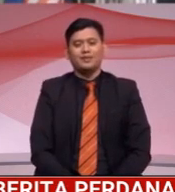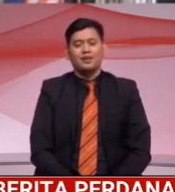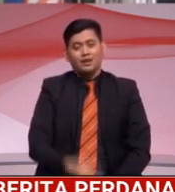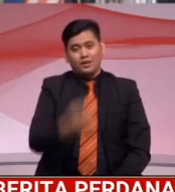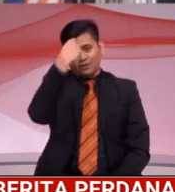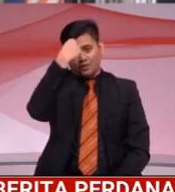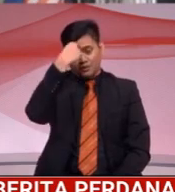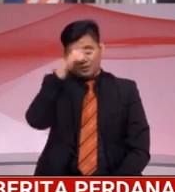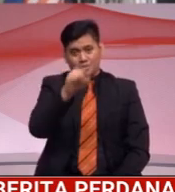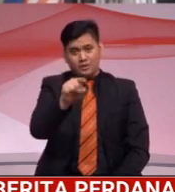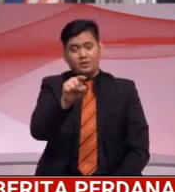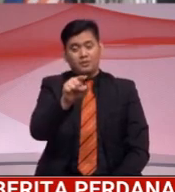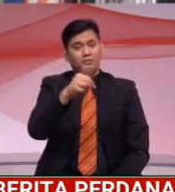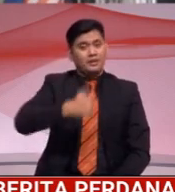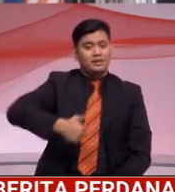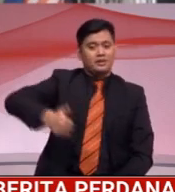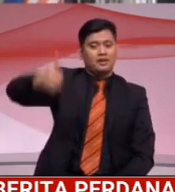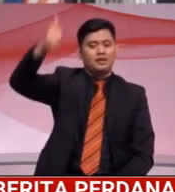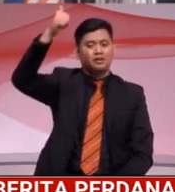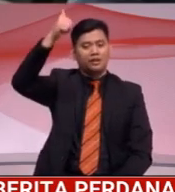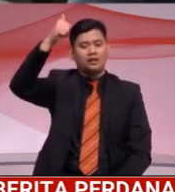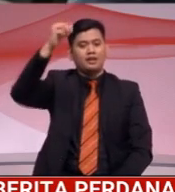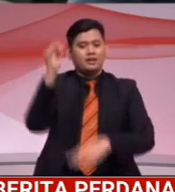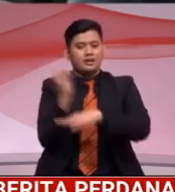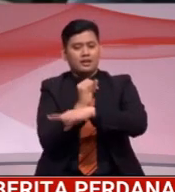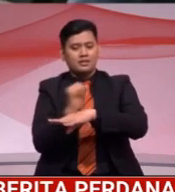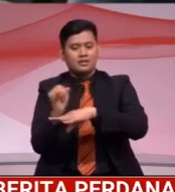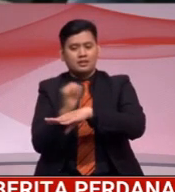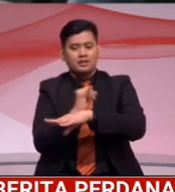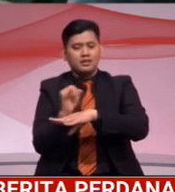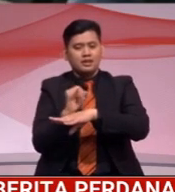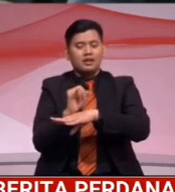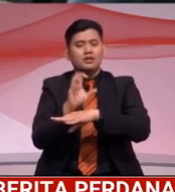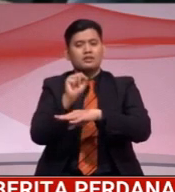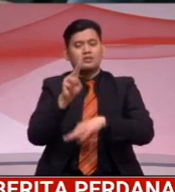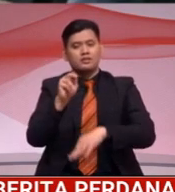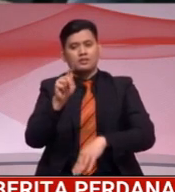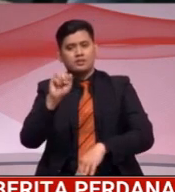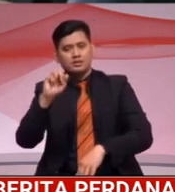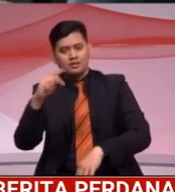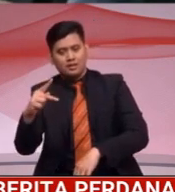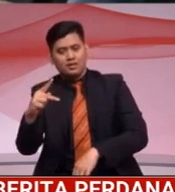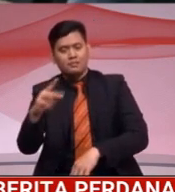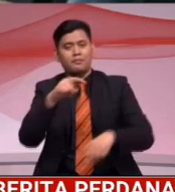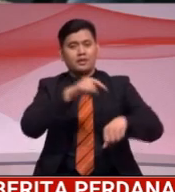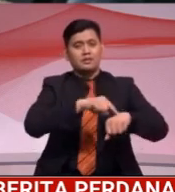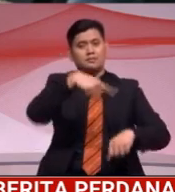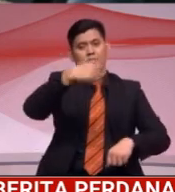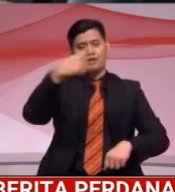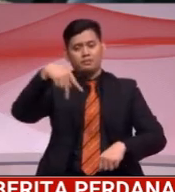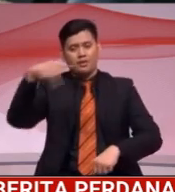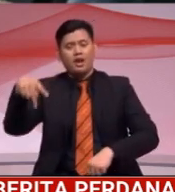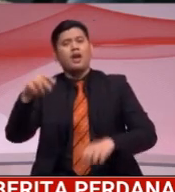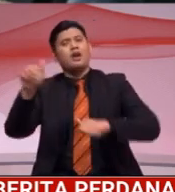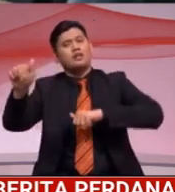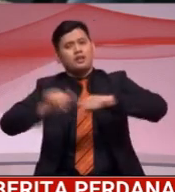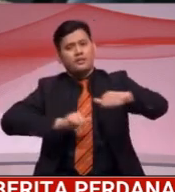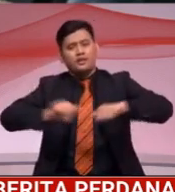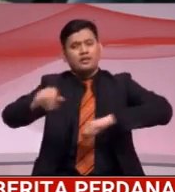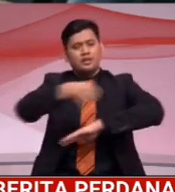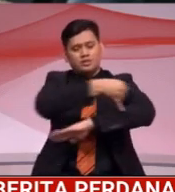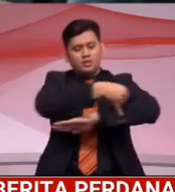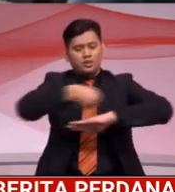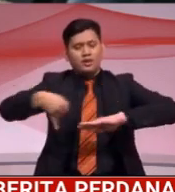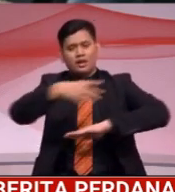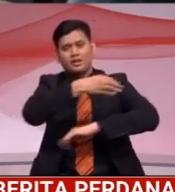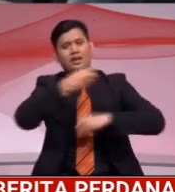Bagi pengarah Stream Tech Industrial Chamber Heart, Aaron Inbaraj, semasa PKP, segala kegiatan kejuruteraan mekanikal dan